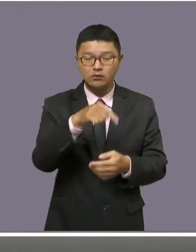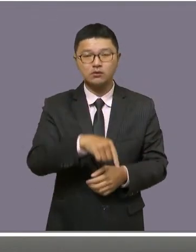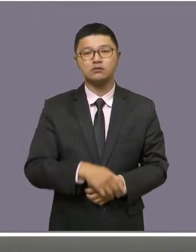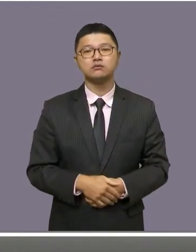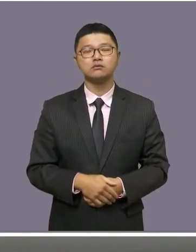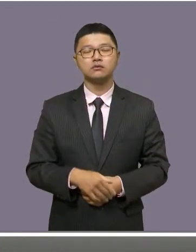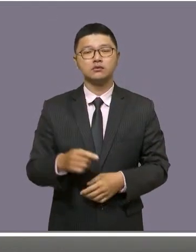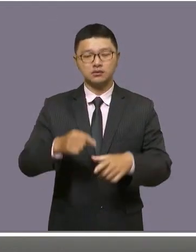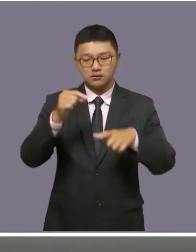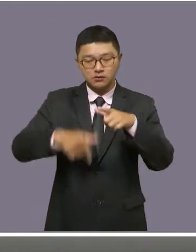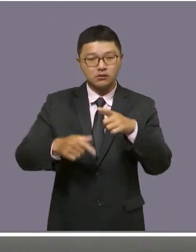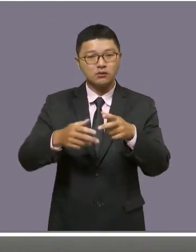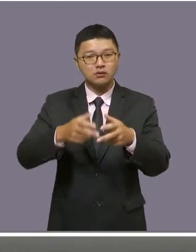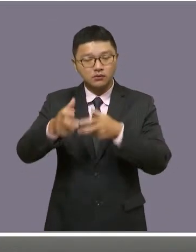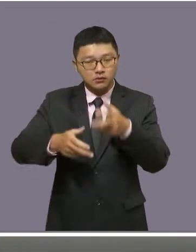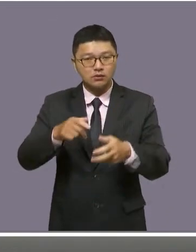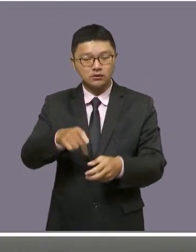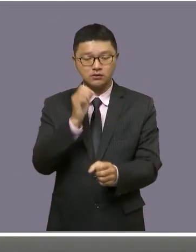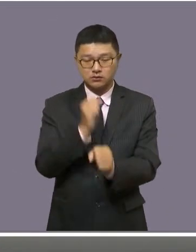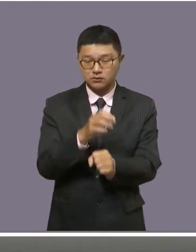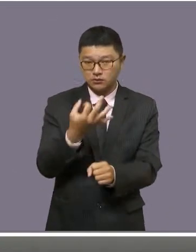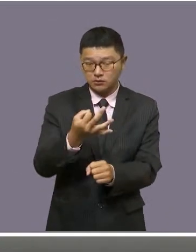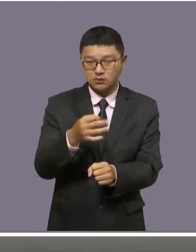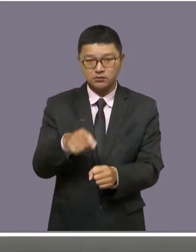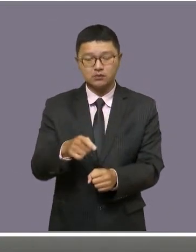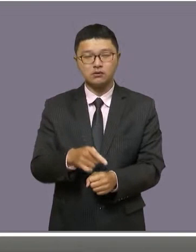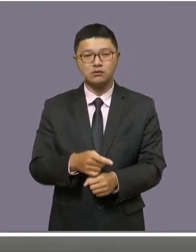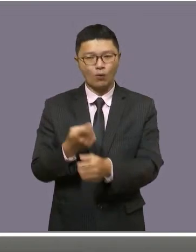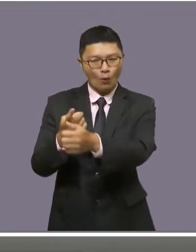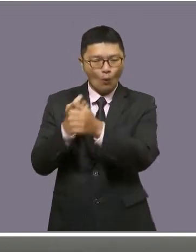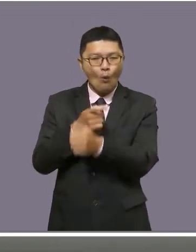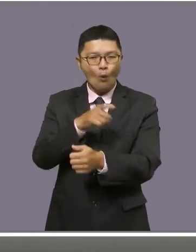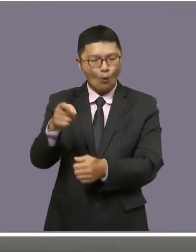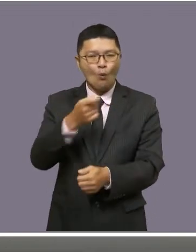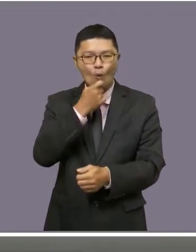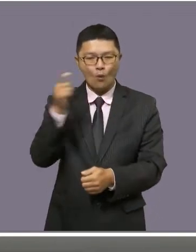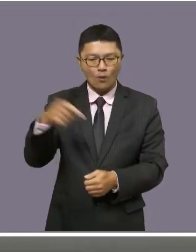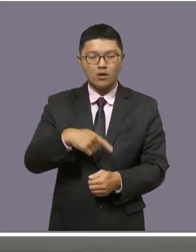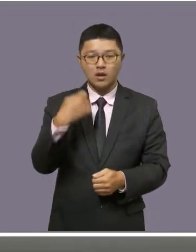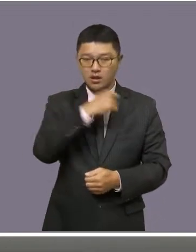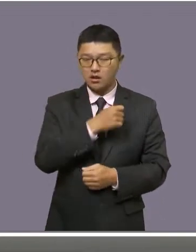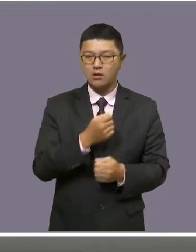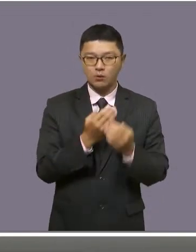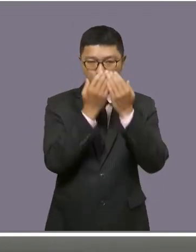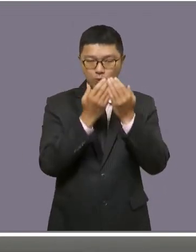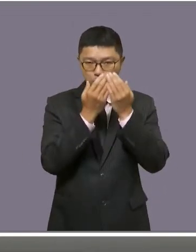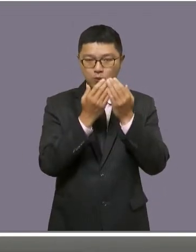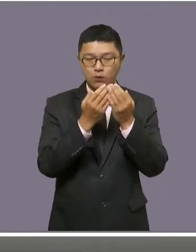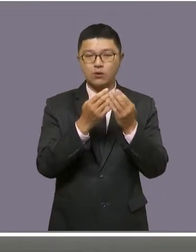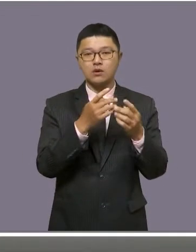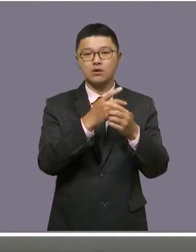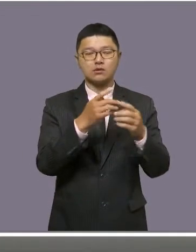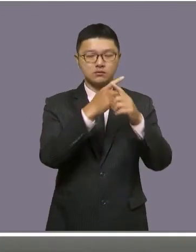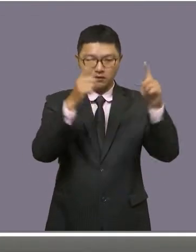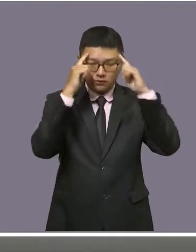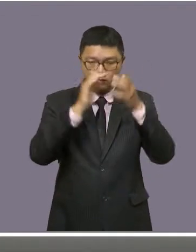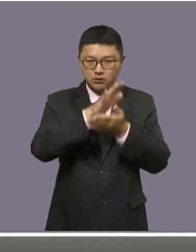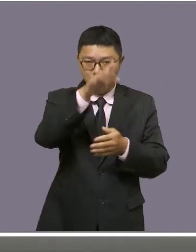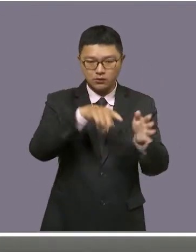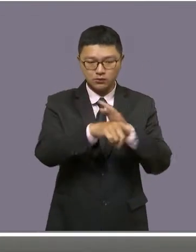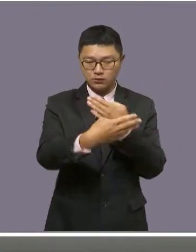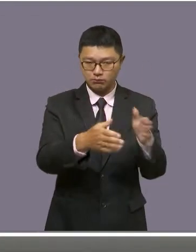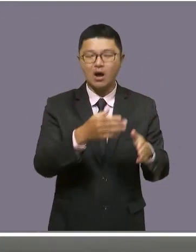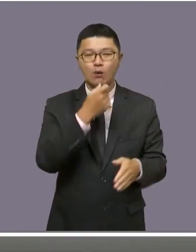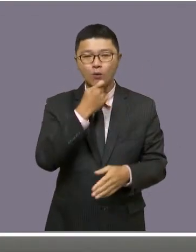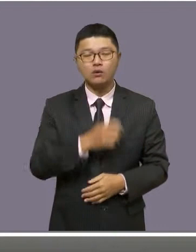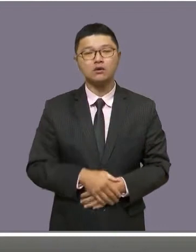厂商的薪资等等都非常的有诱因可以来吸引他们来念我们的学士后专班。那第四种